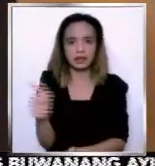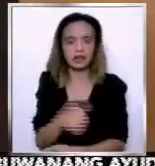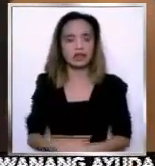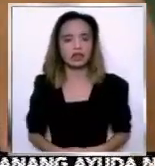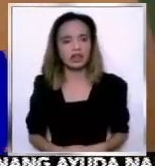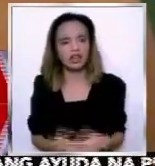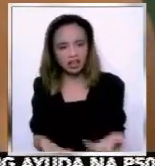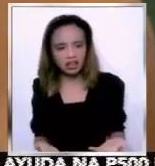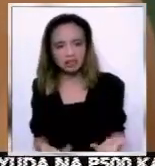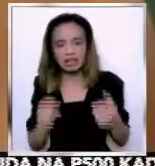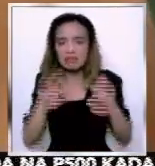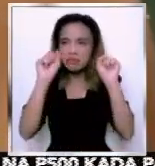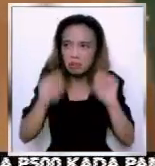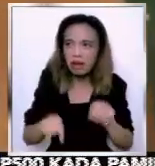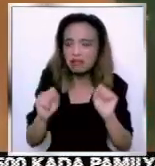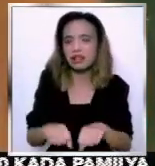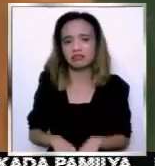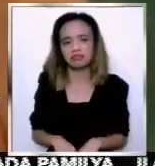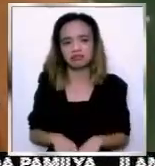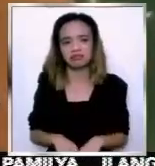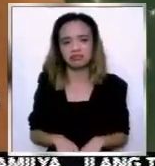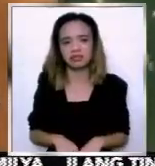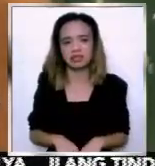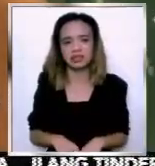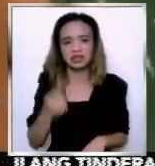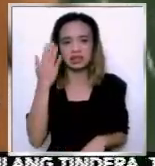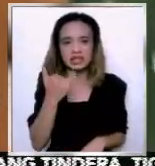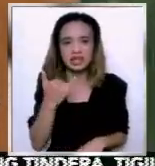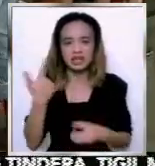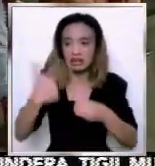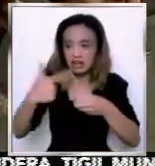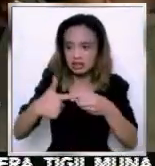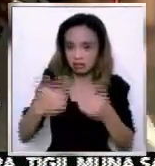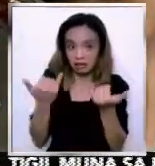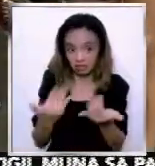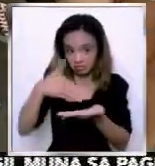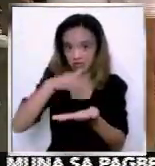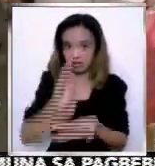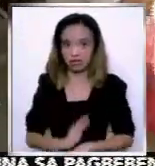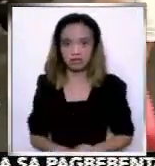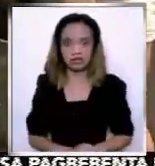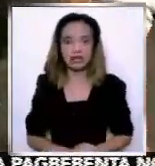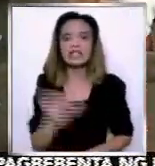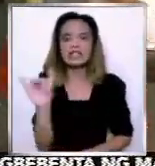pwede sa amin yun. Dahil kasi ang gasolina, ilang taas na yun. Ganito rin ang hiling ng Luzon Toda o grupo ng